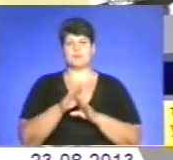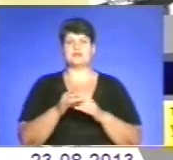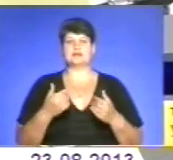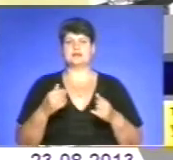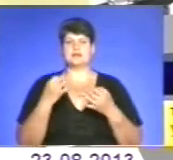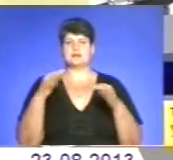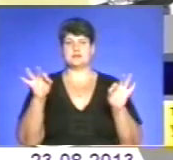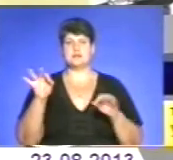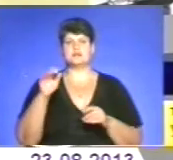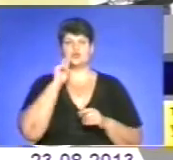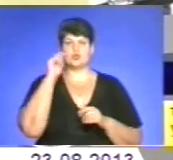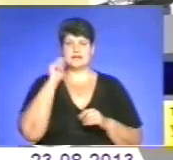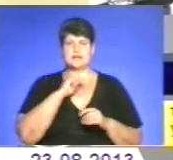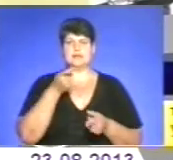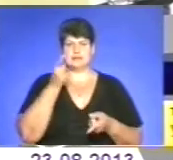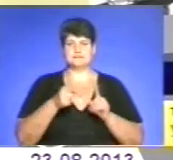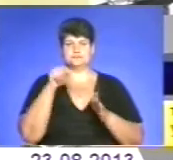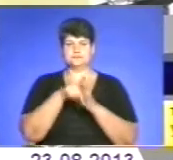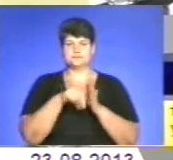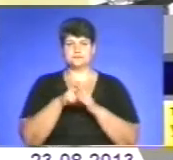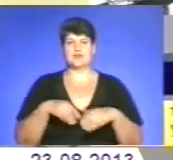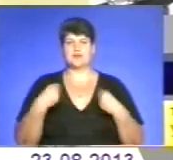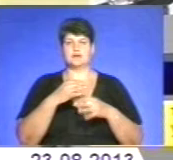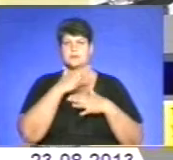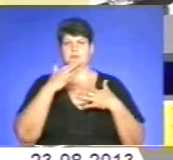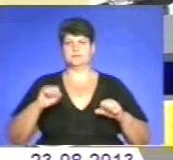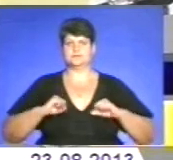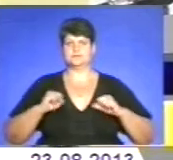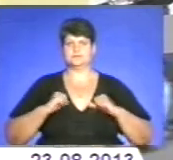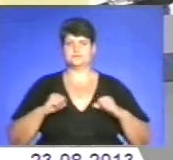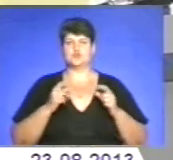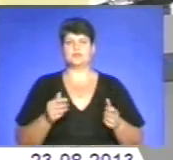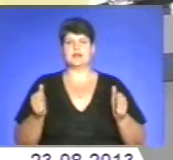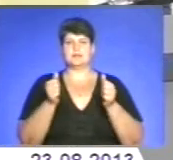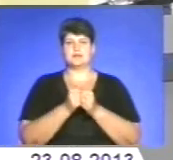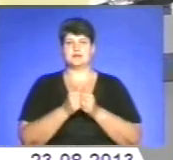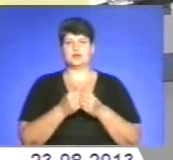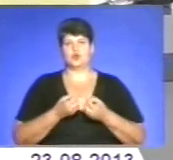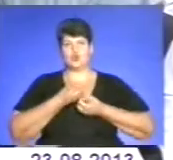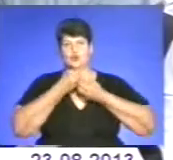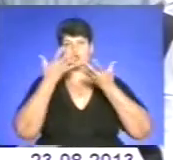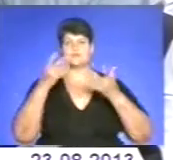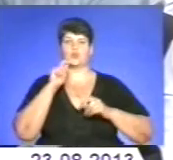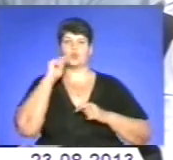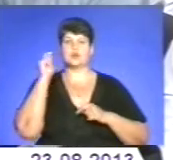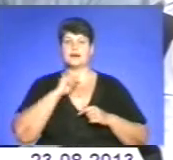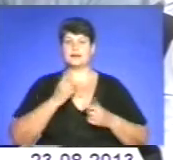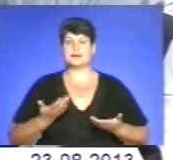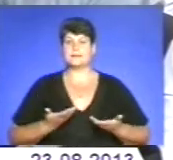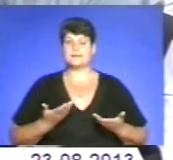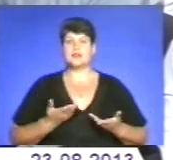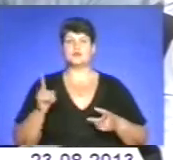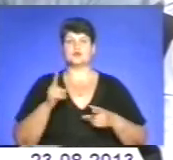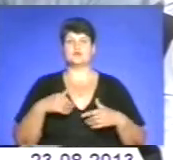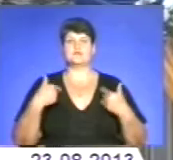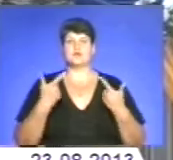країни справжнім змістом, докласти максимум зусиль і снаги, щоб наблизити пору розквіту України. До присутніх звернувся й голова